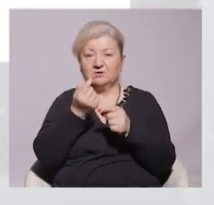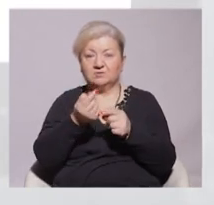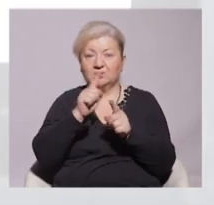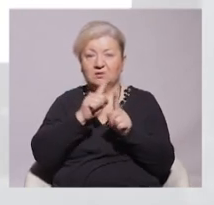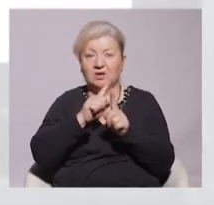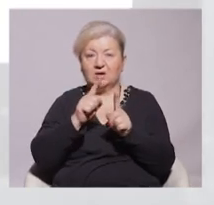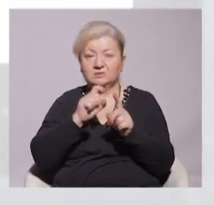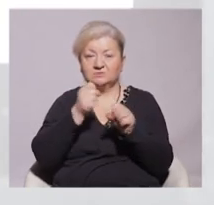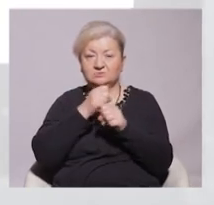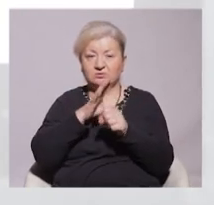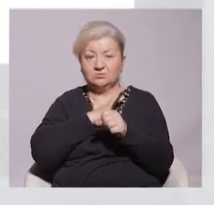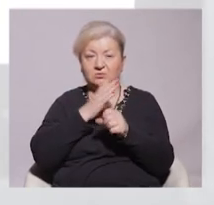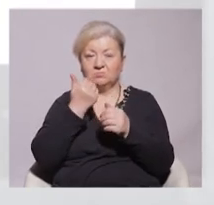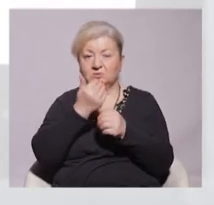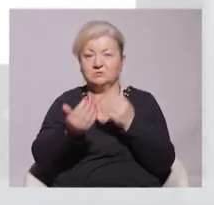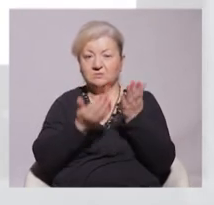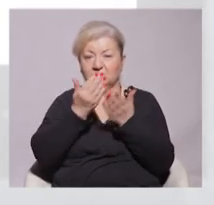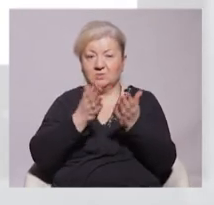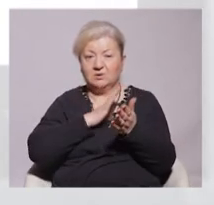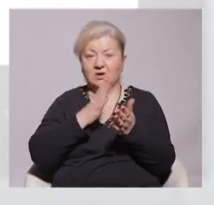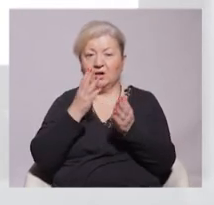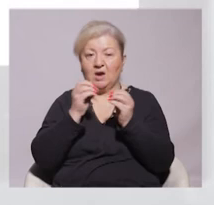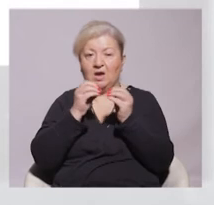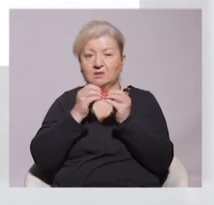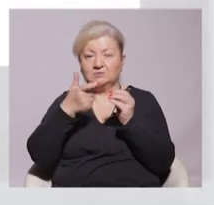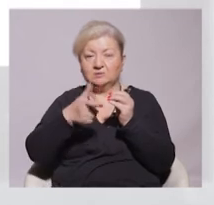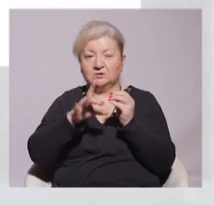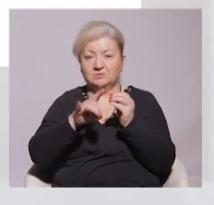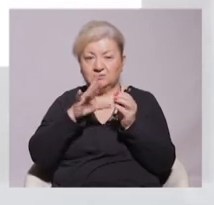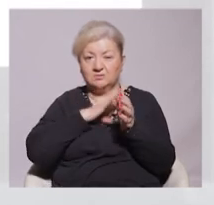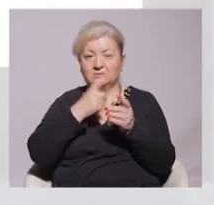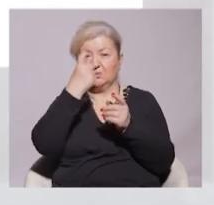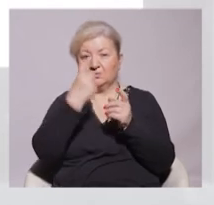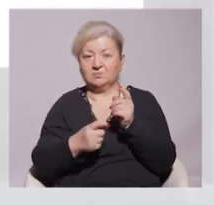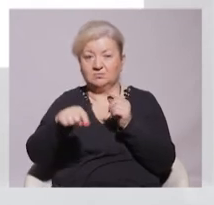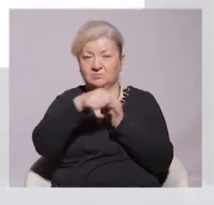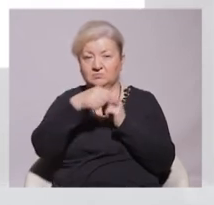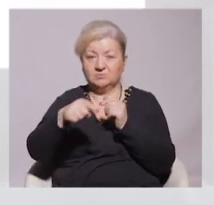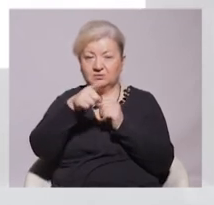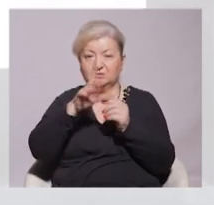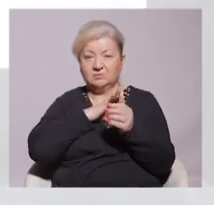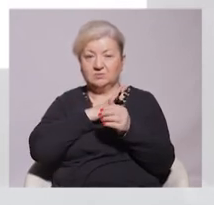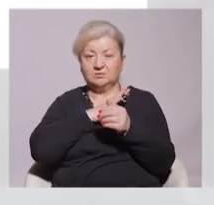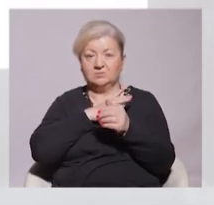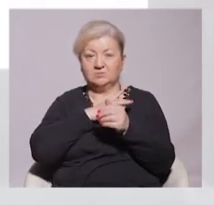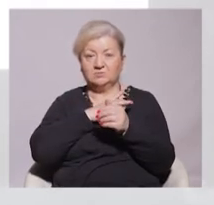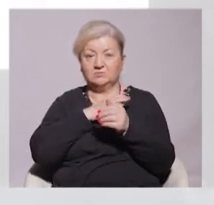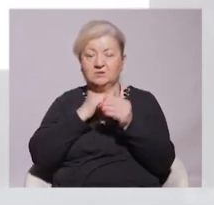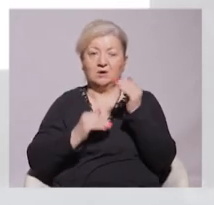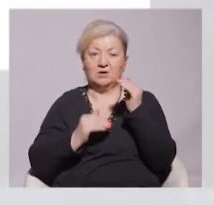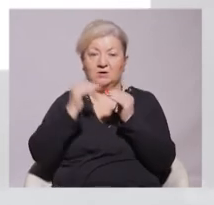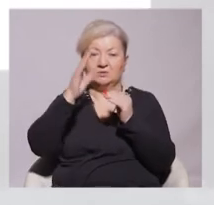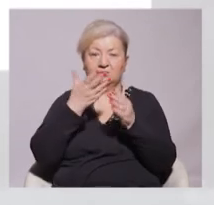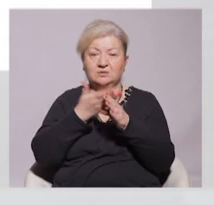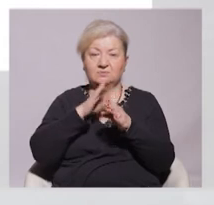მისი მასა 10 გრამი იყო და ქანქარაზე დაკიდებული 2 კილოგრამიანი ტვირთი მისი მოხვედრის შემდეგ 20 სანტიმეტრით